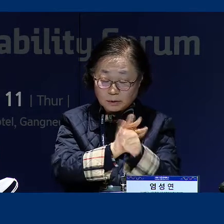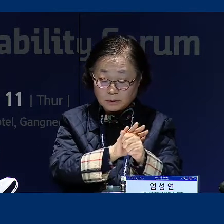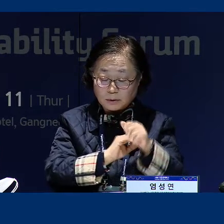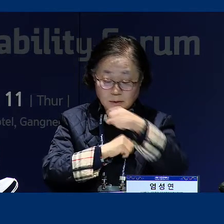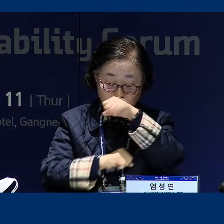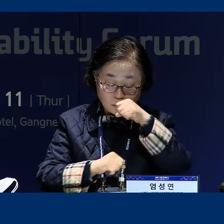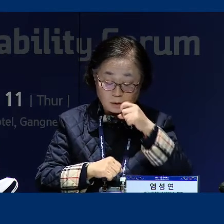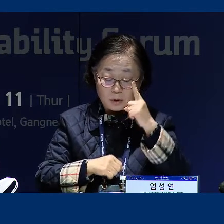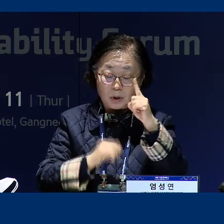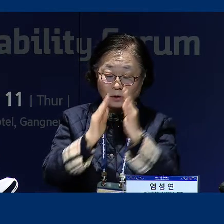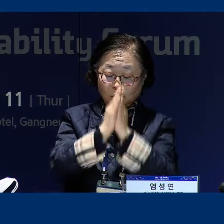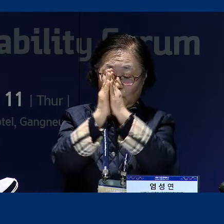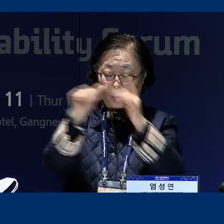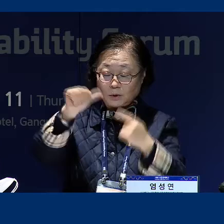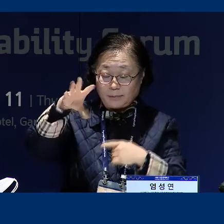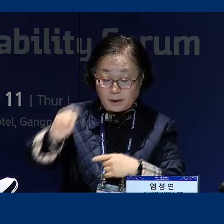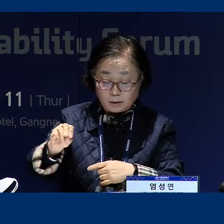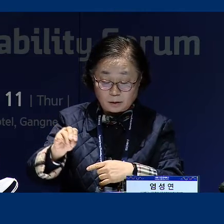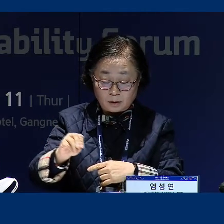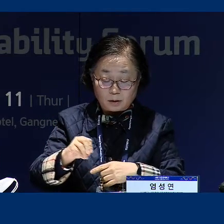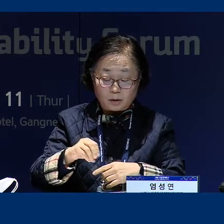제도가 실시되고 있습니다.